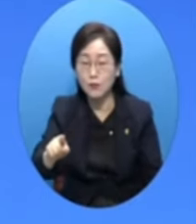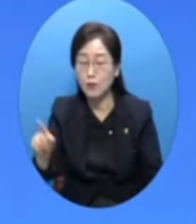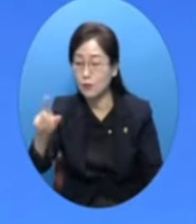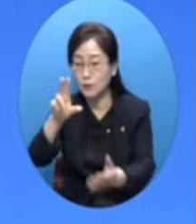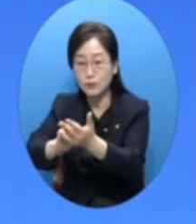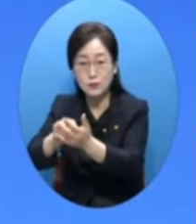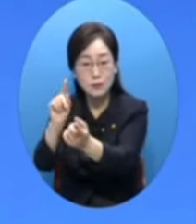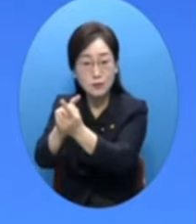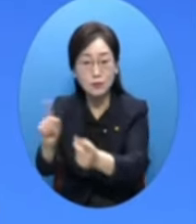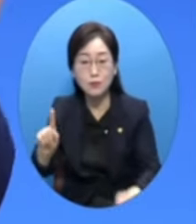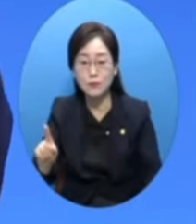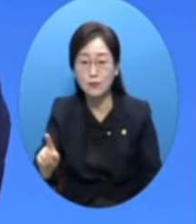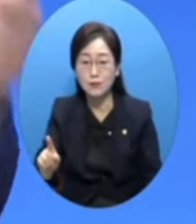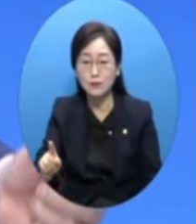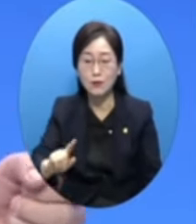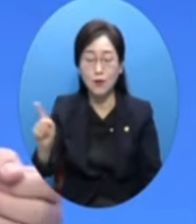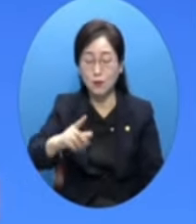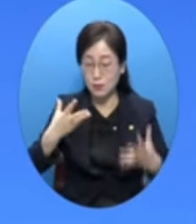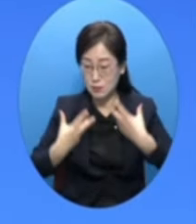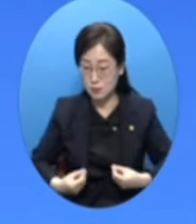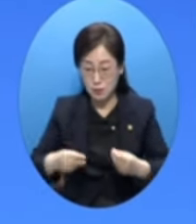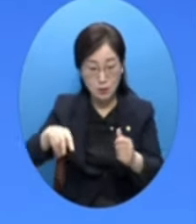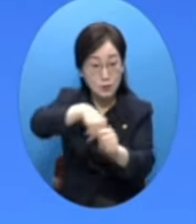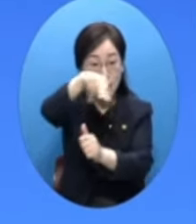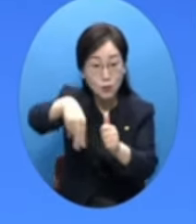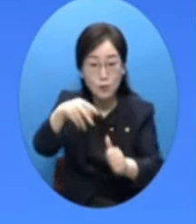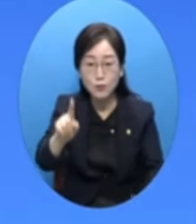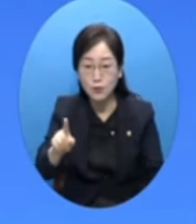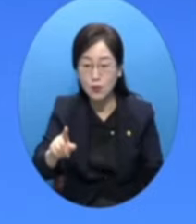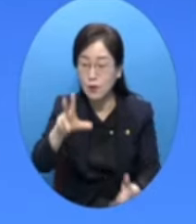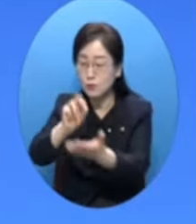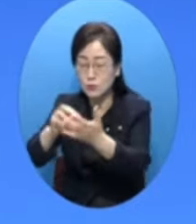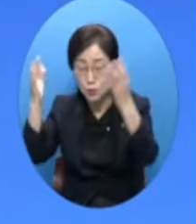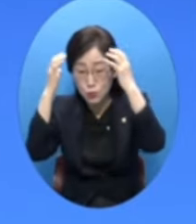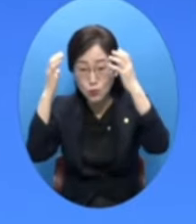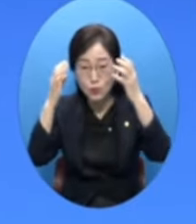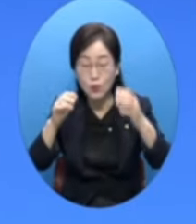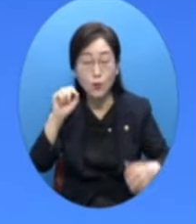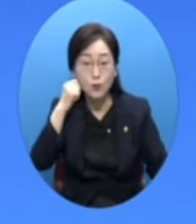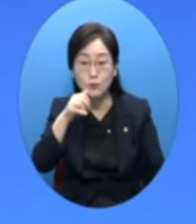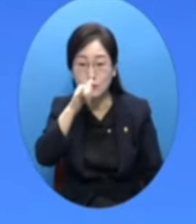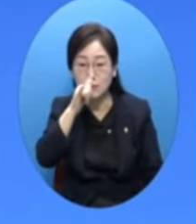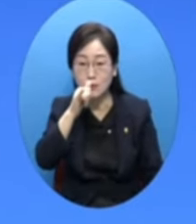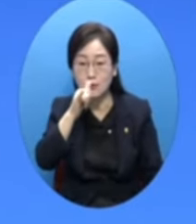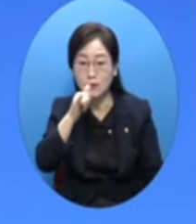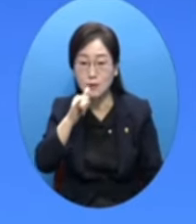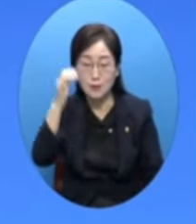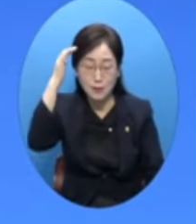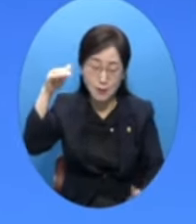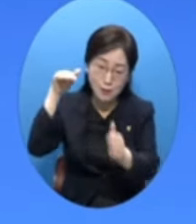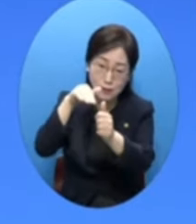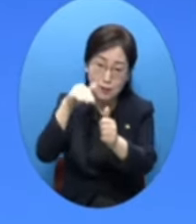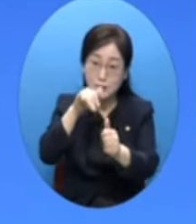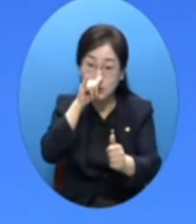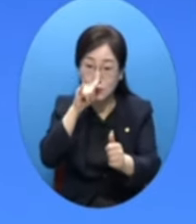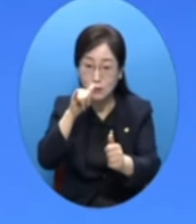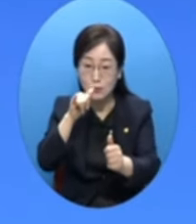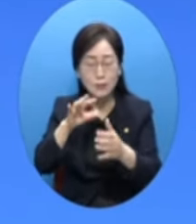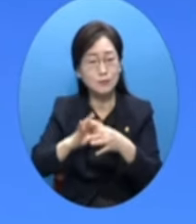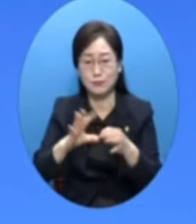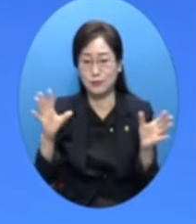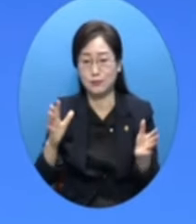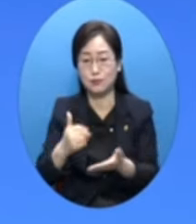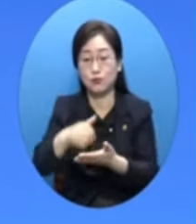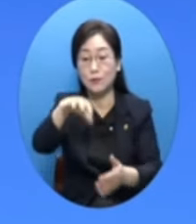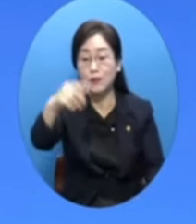문제를 만났든지 간에 어떤 절망의 상황이 어떤 문제와 고통의 어려움이 여러분을 괴롭게 하고 힘들게 해도 주